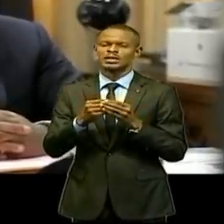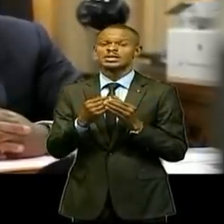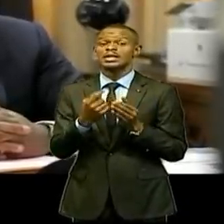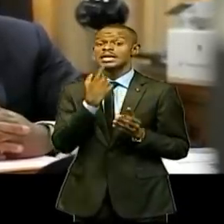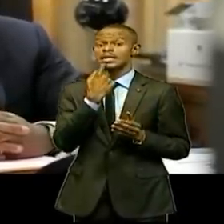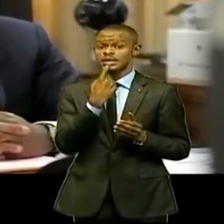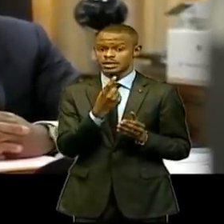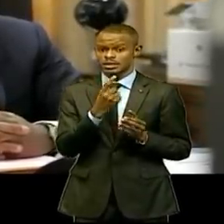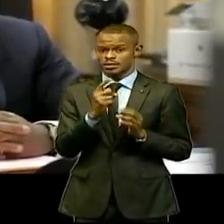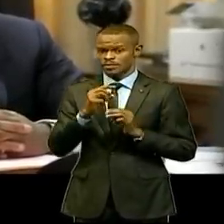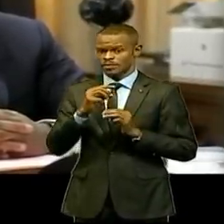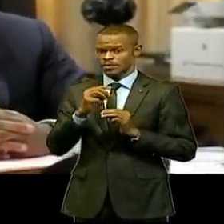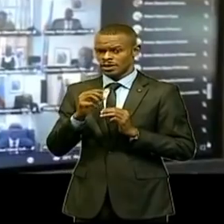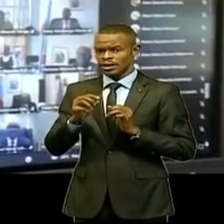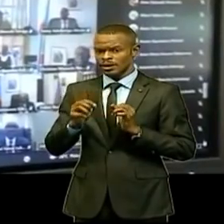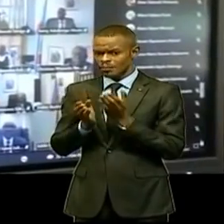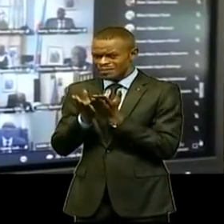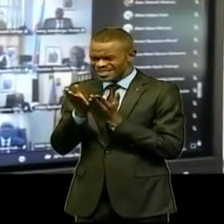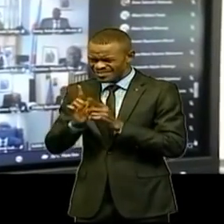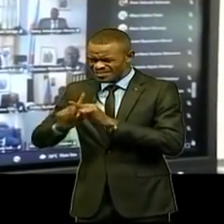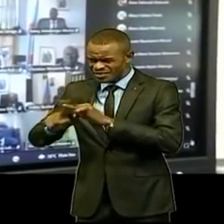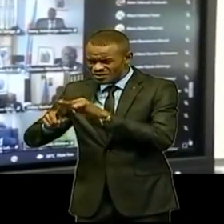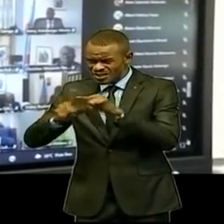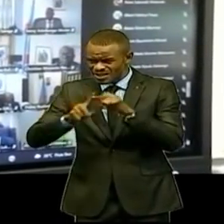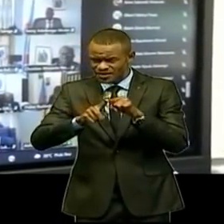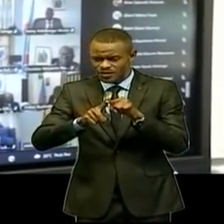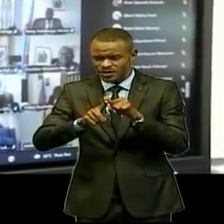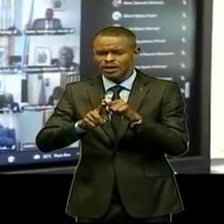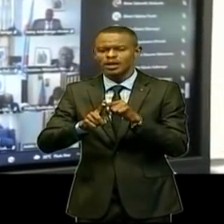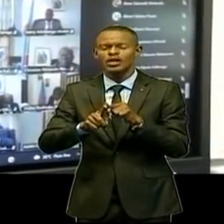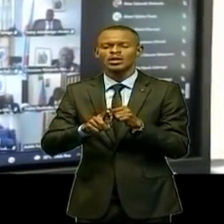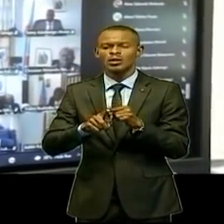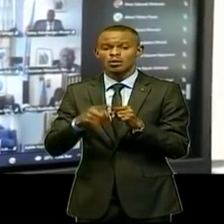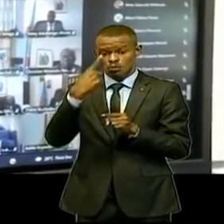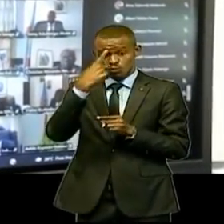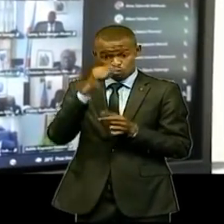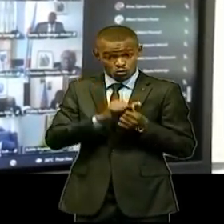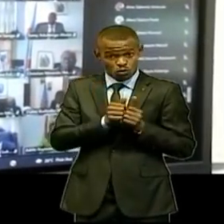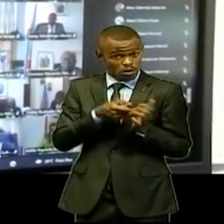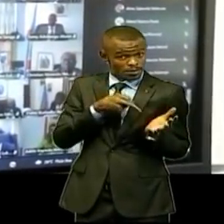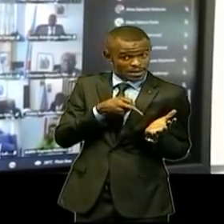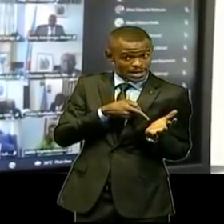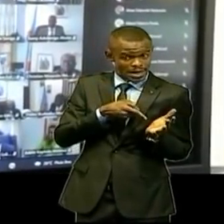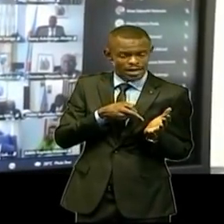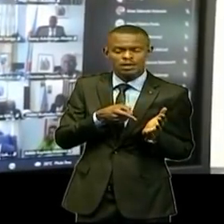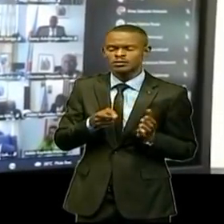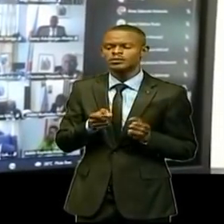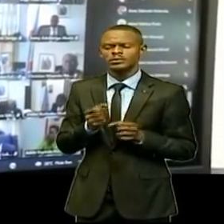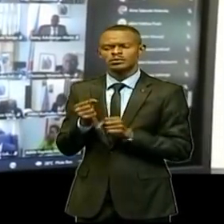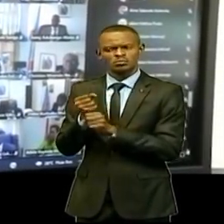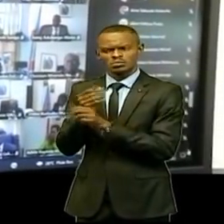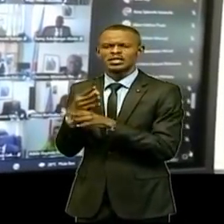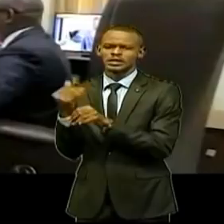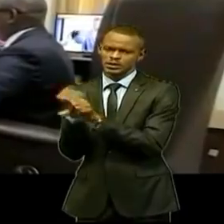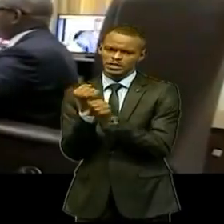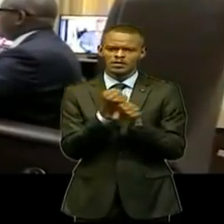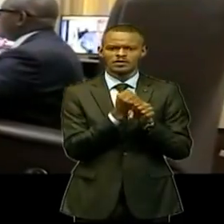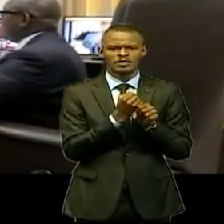d'une part, les responsabilités soient établies et, d'autre part, que des solutions durables y soient